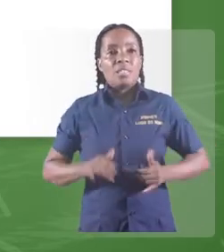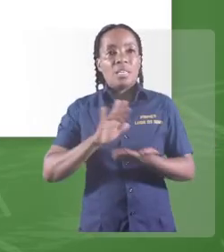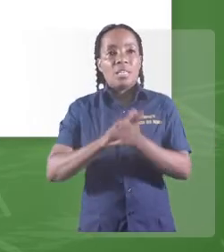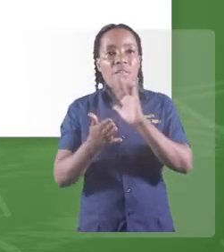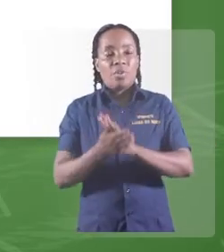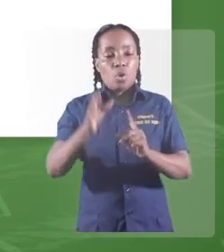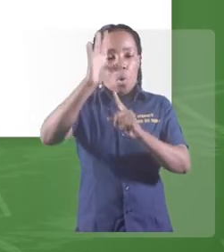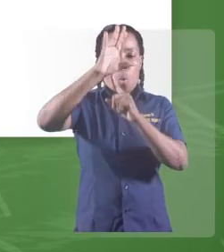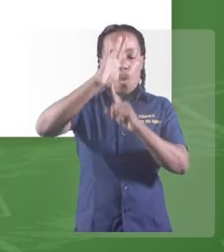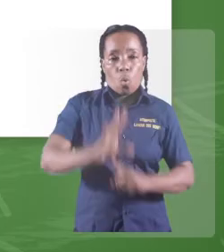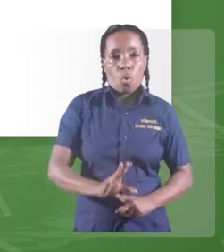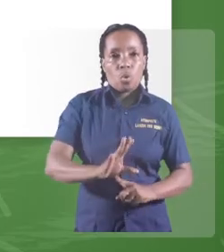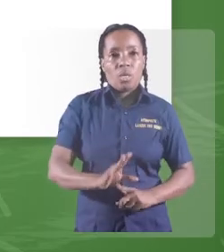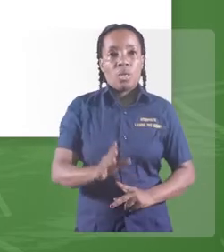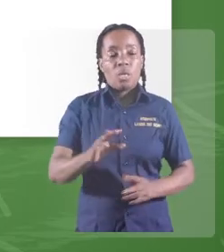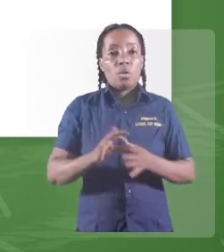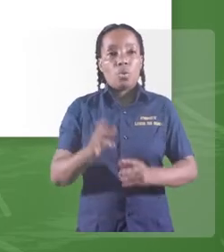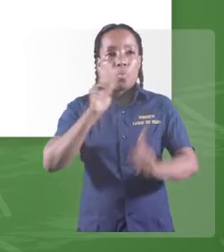9 décembre 1848.